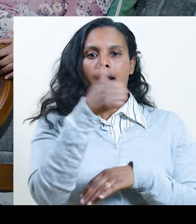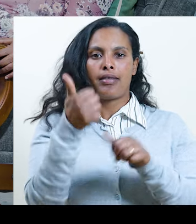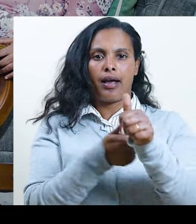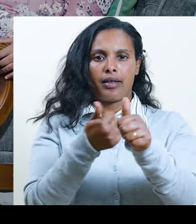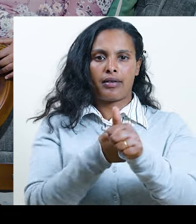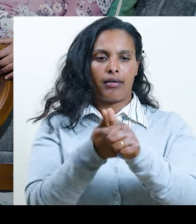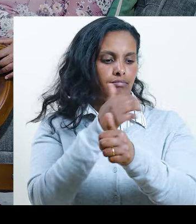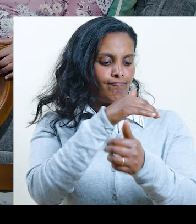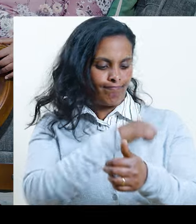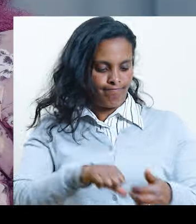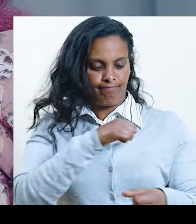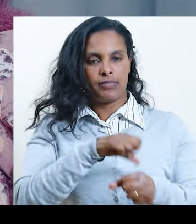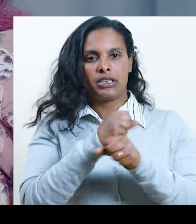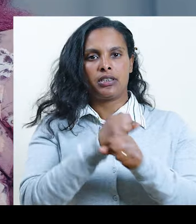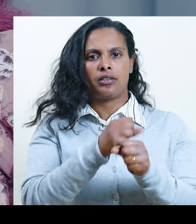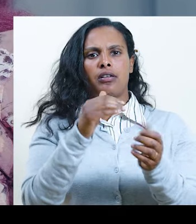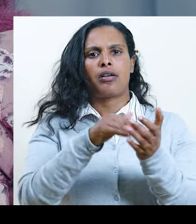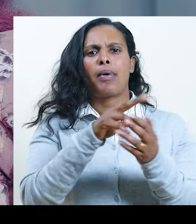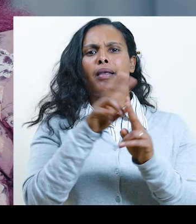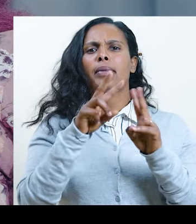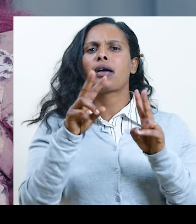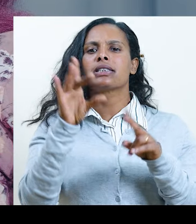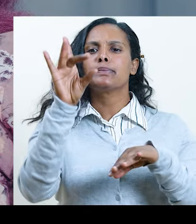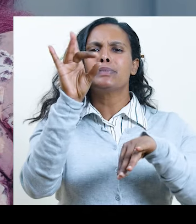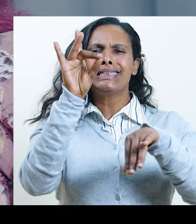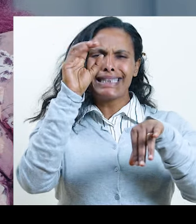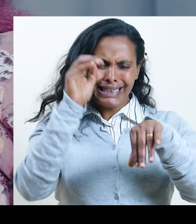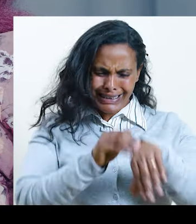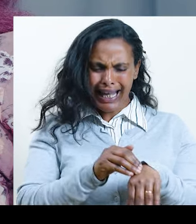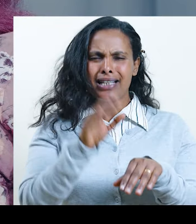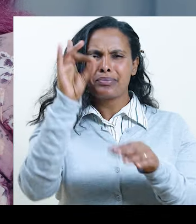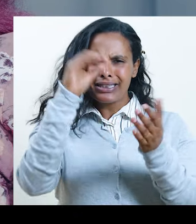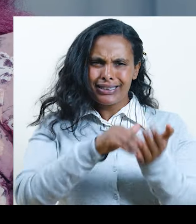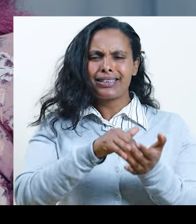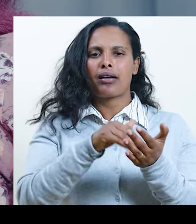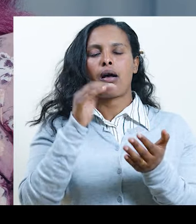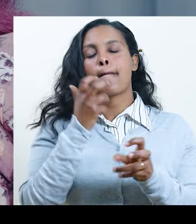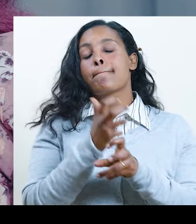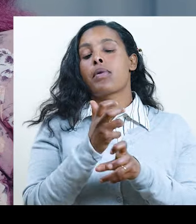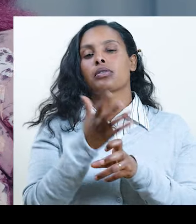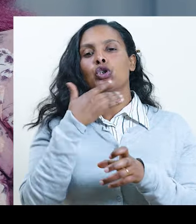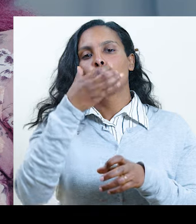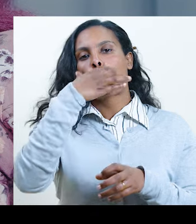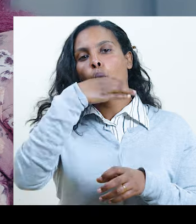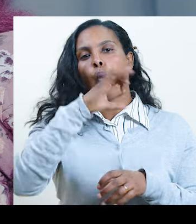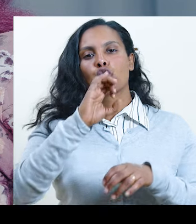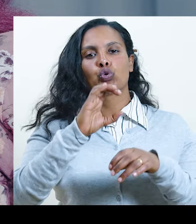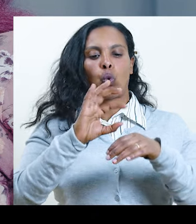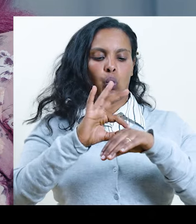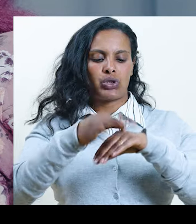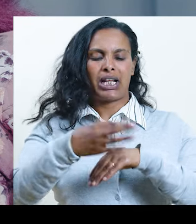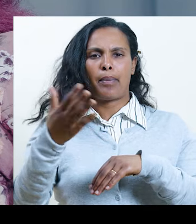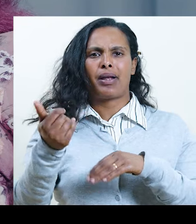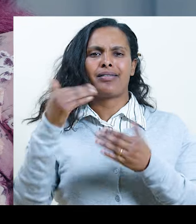ሌላ ተከታታይ ቀዶ ጥገናዎችን እያደረግሽ ነበር እንዴ? በጣም ከስምንት በላይ ከባድ የሚባሉ። ያኔ ደግሞ ትኩስ ቁስል